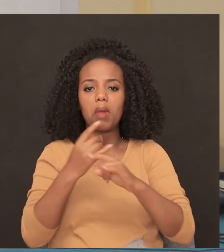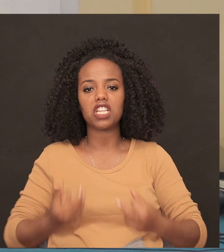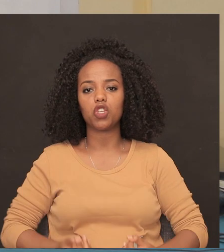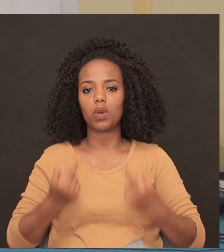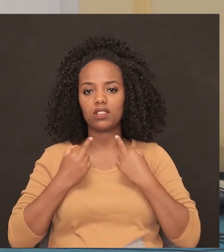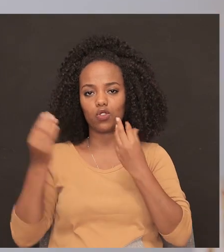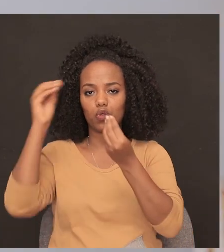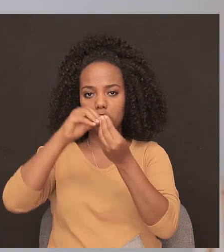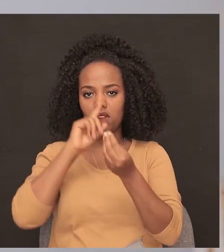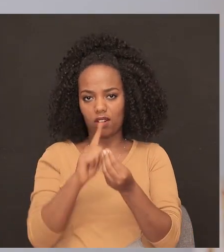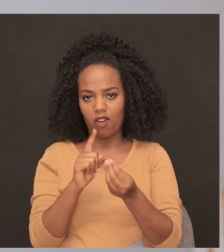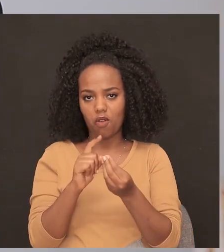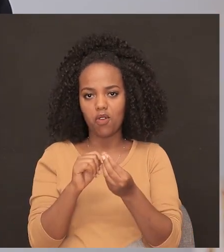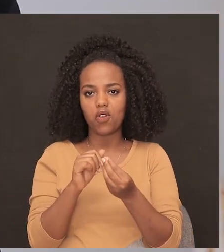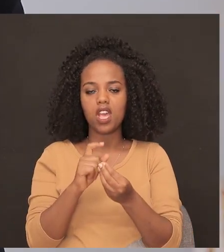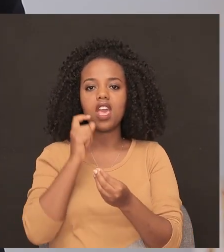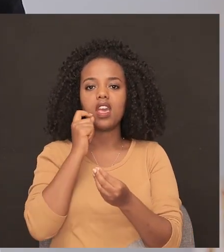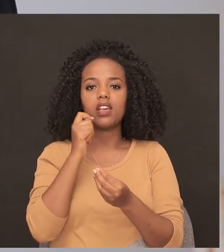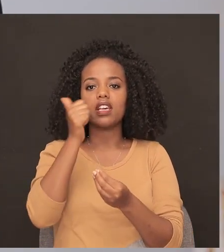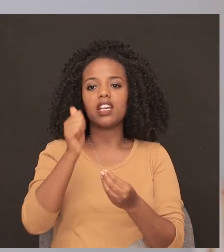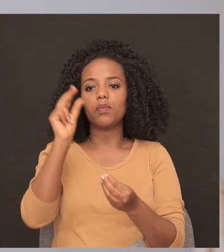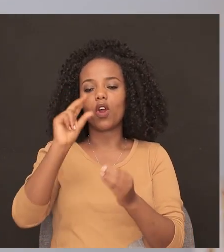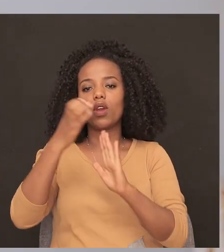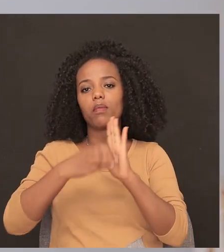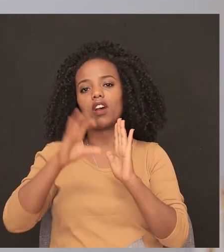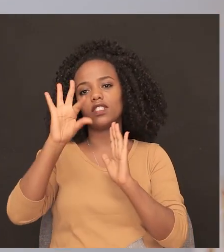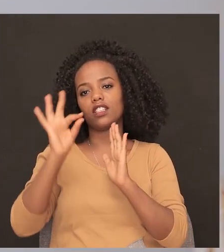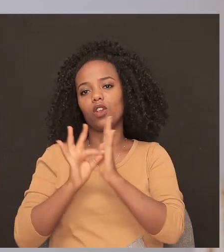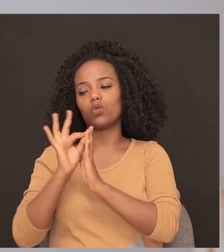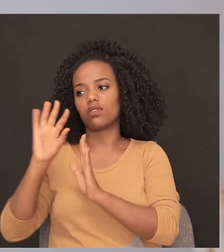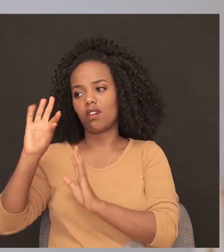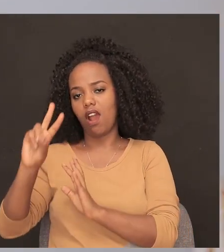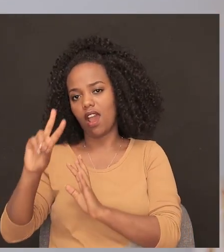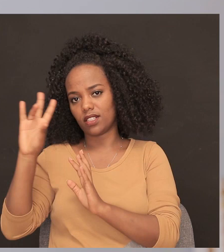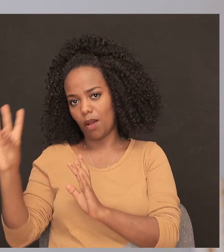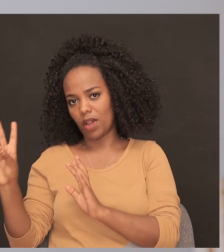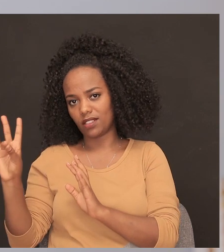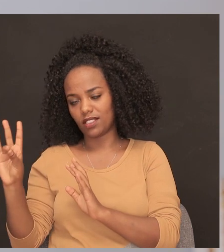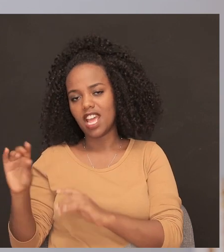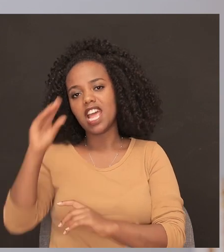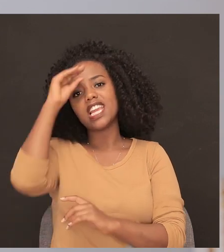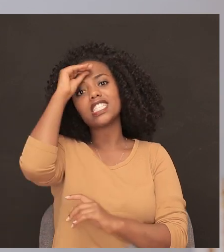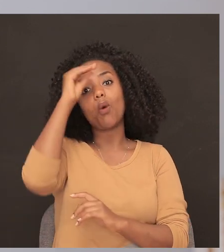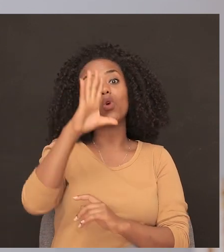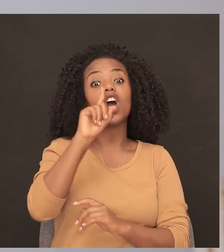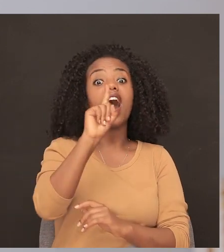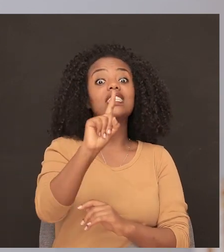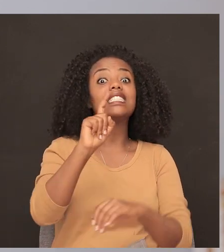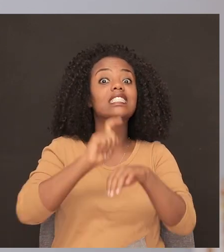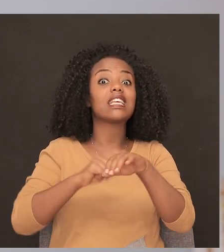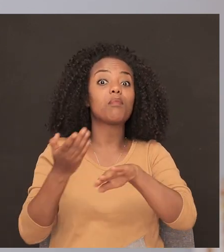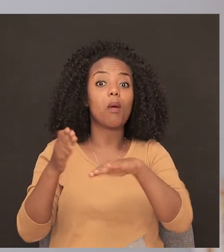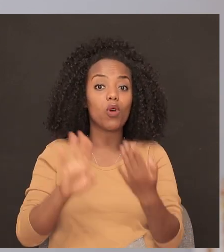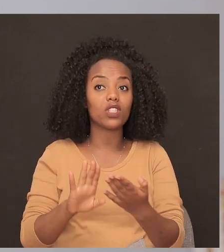ጭምር ነው። ዕብራውያን ምዕራፍ 9 ቁጥር 27 ሲናገር ለሰዎችም አንድ ጊዜ መሞት